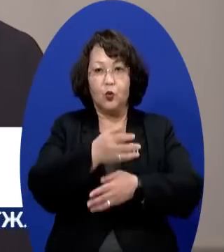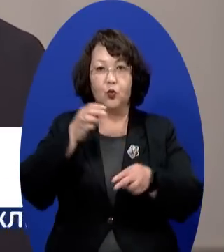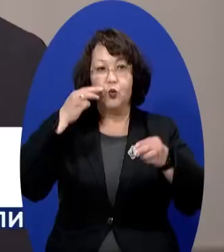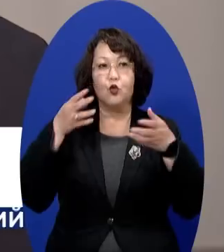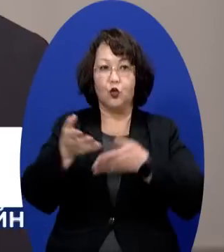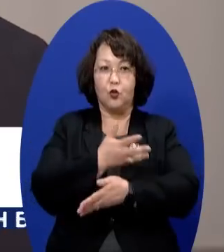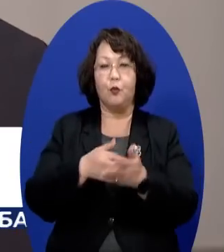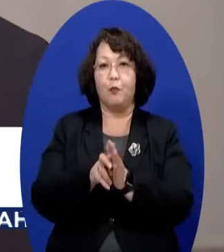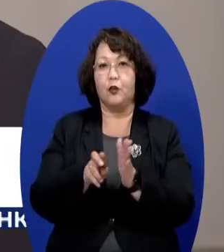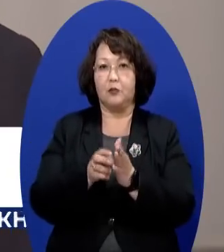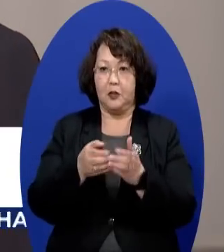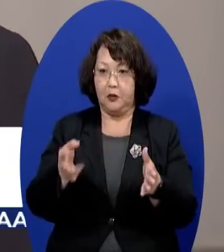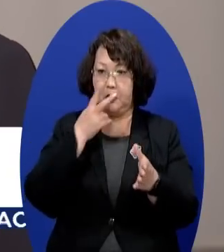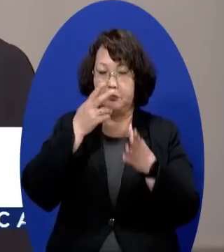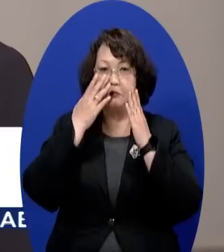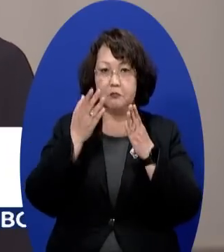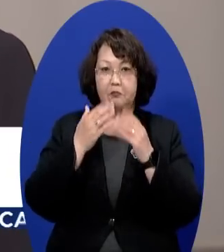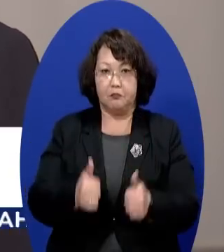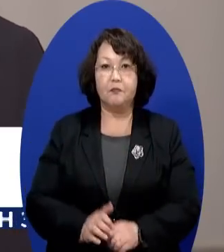байгаад талархалтай байна.